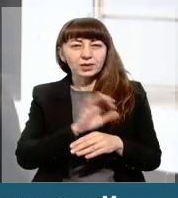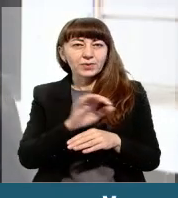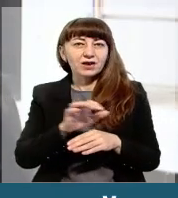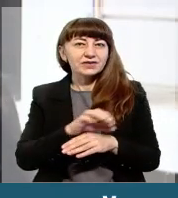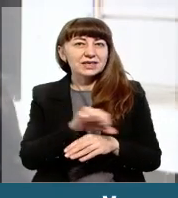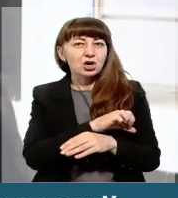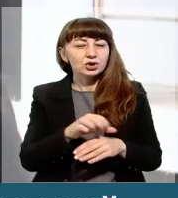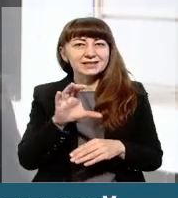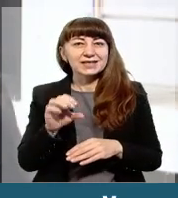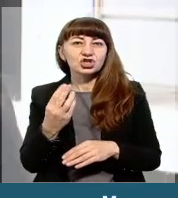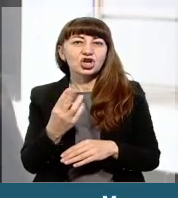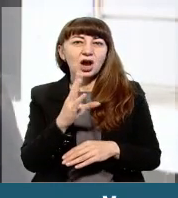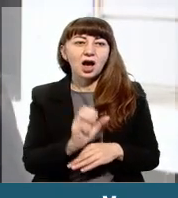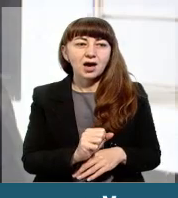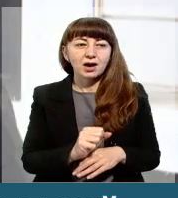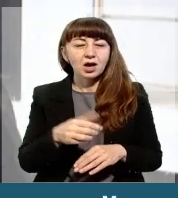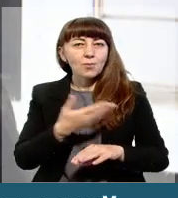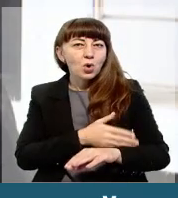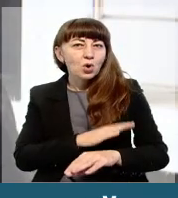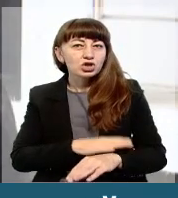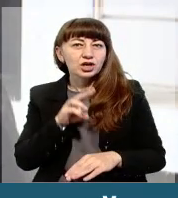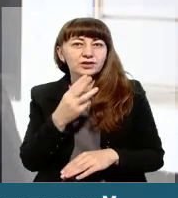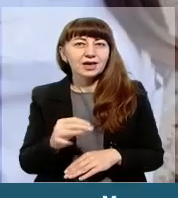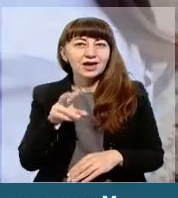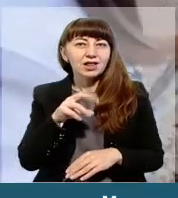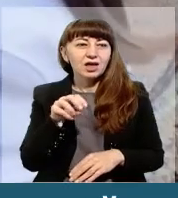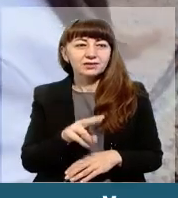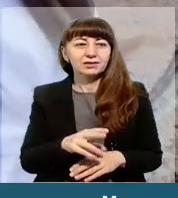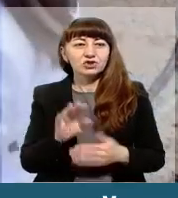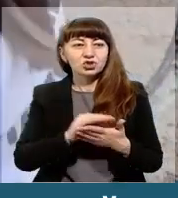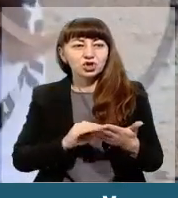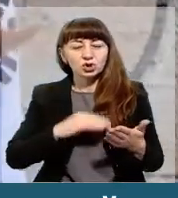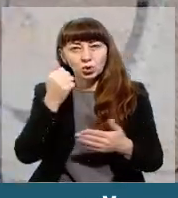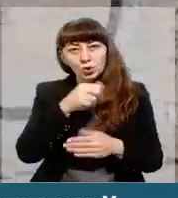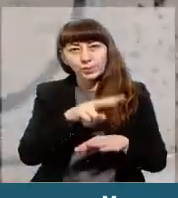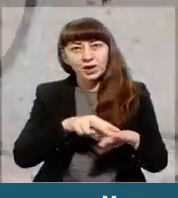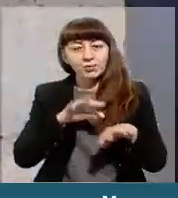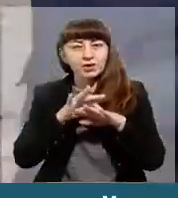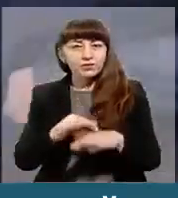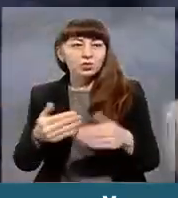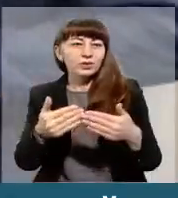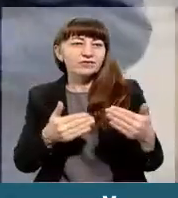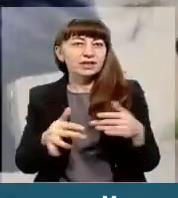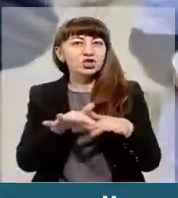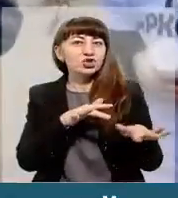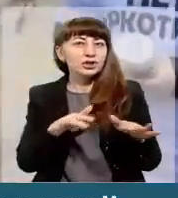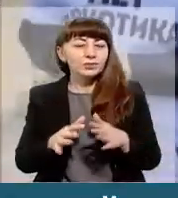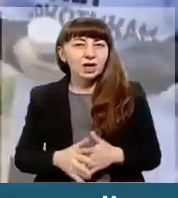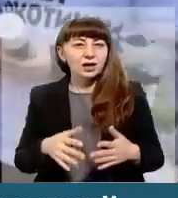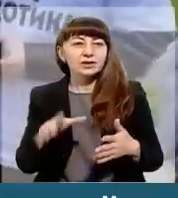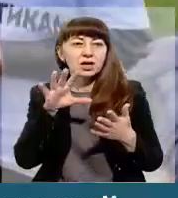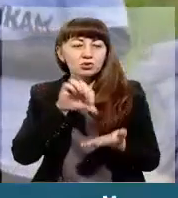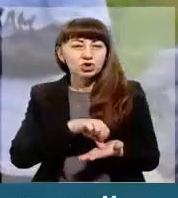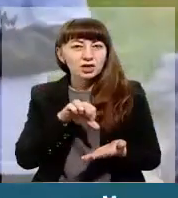зарубежья, из таких стран, как США, Польша, Таиланд и так далее. В течение года полицейские проводят и профилактические мероприятия.